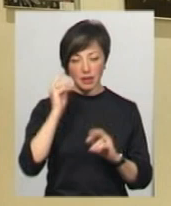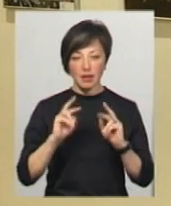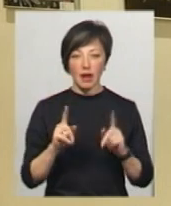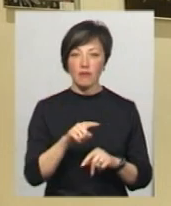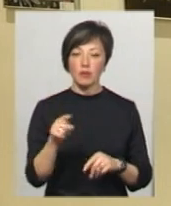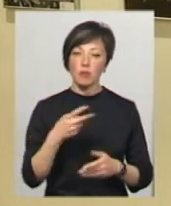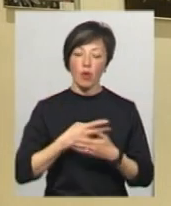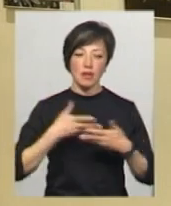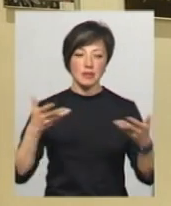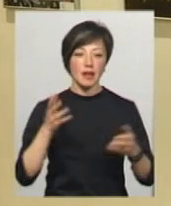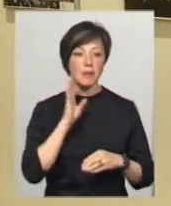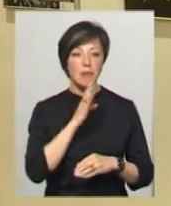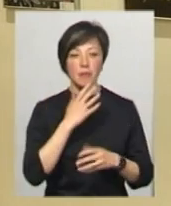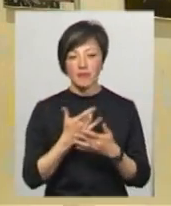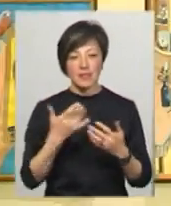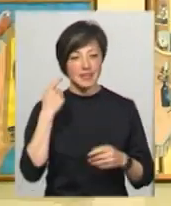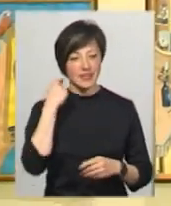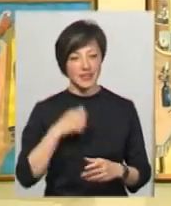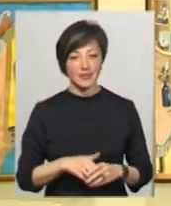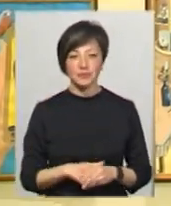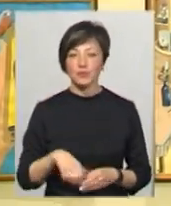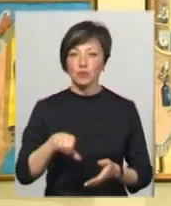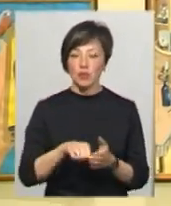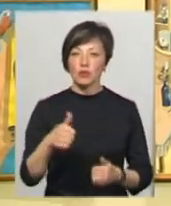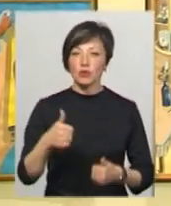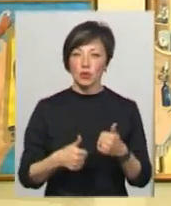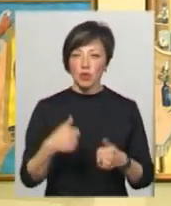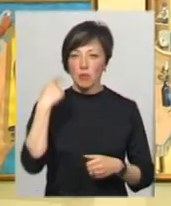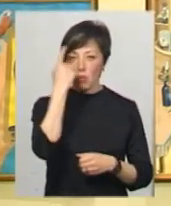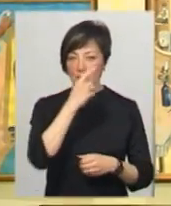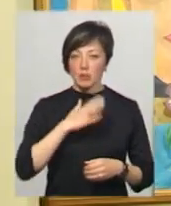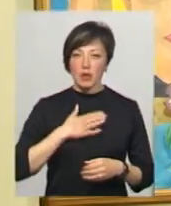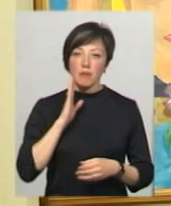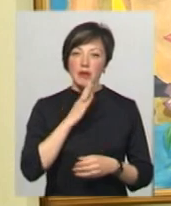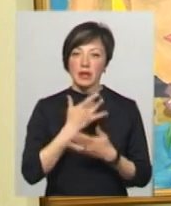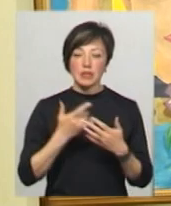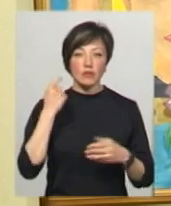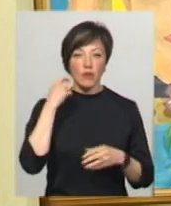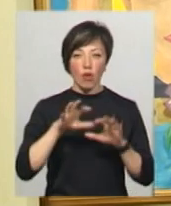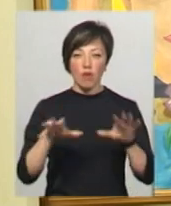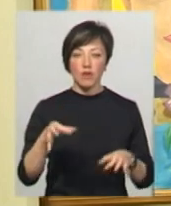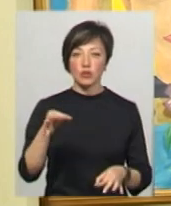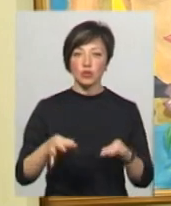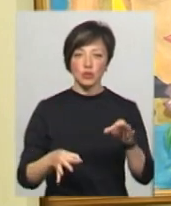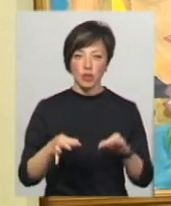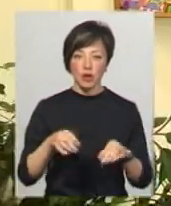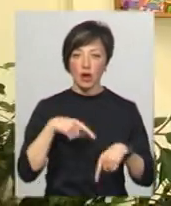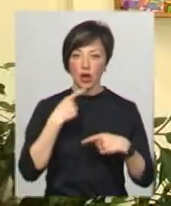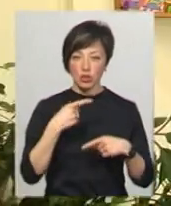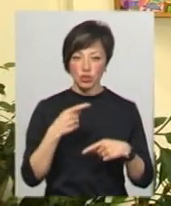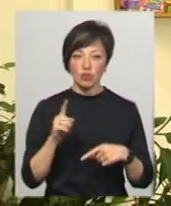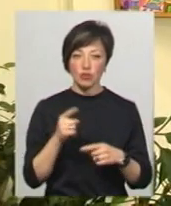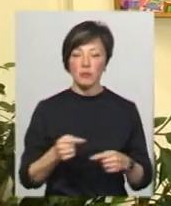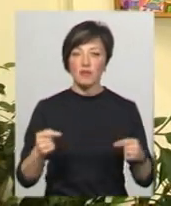вони показали маму в різний вік. Учасники конкурсу «Портрет моєї матусі» різного віку. Голова журі Олександр Гуменчук каже,